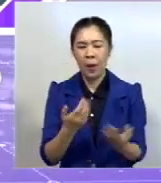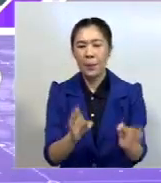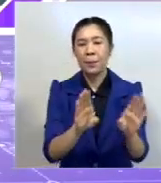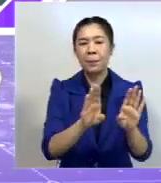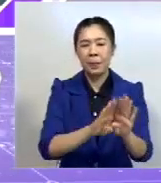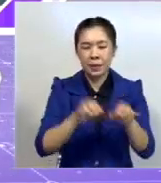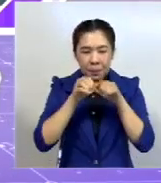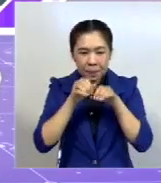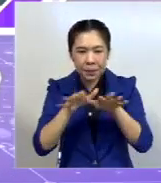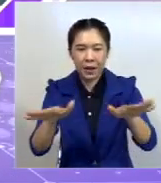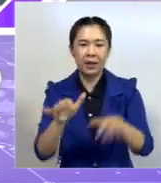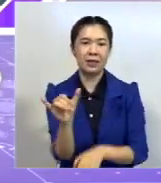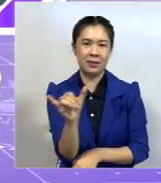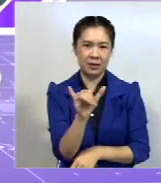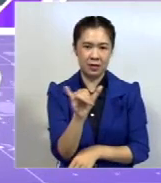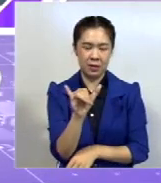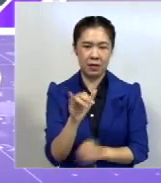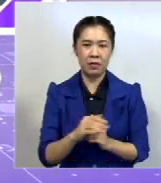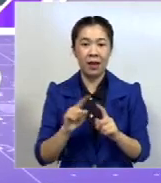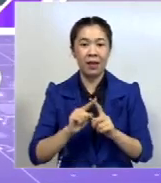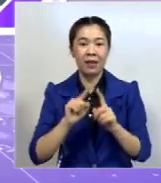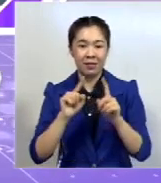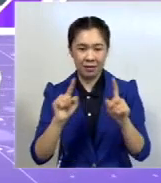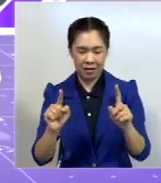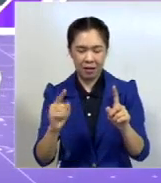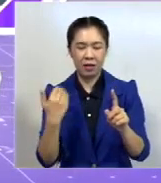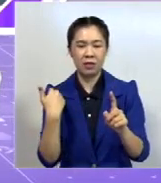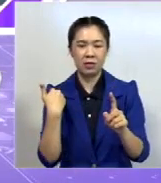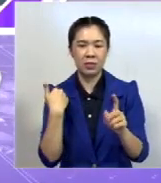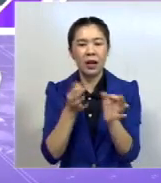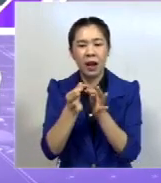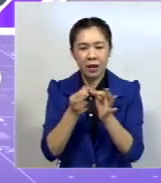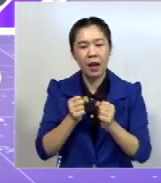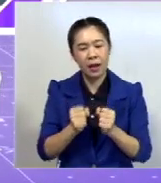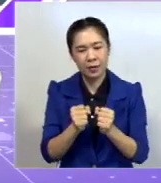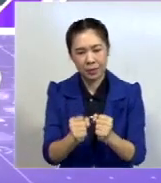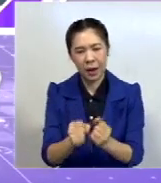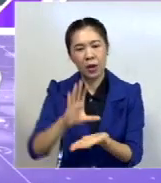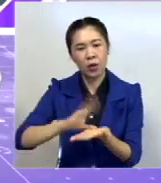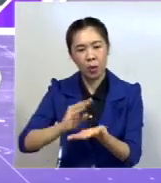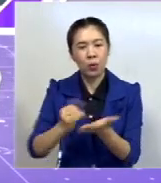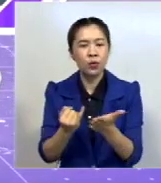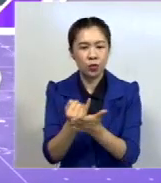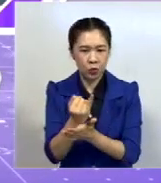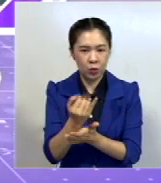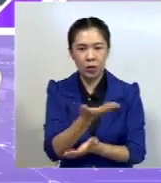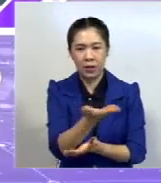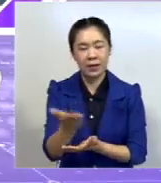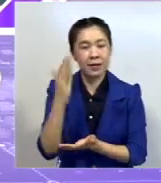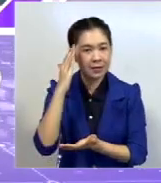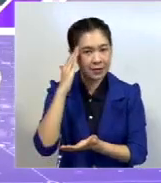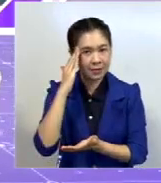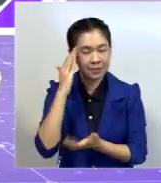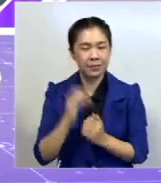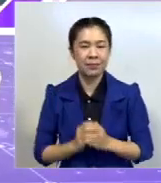ไม่ได้ประกาศเป็นทางการแบบนั้นนะครับแต่ว่าในทางพฤตินัยนะครับเราก็พยายามที่จะให้ข้อมูลที่ถูกต้องไว้ก่อนนะครับ ค่ะหลายคนอาจจะท